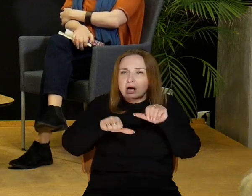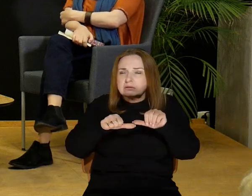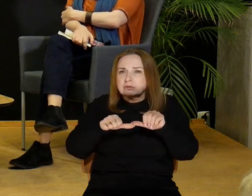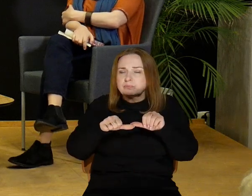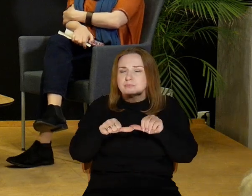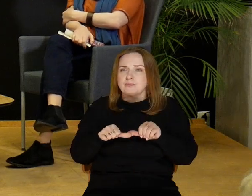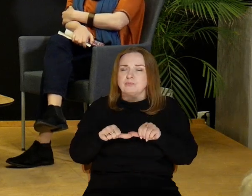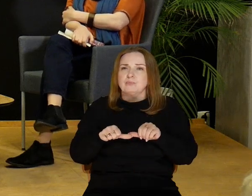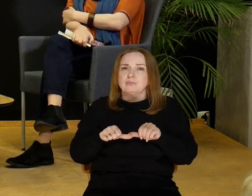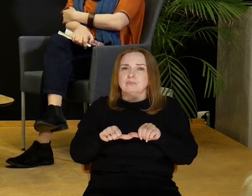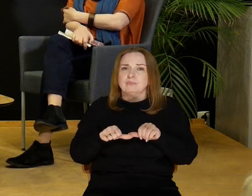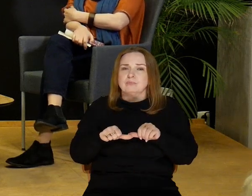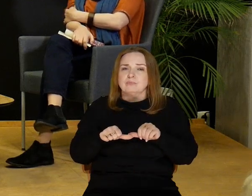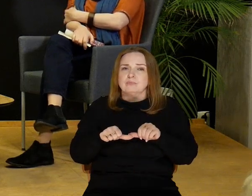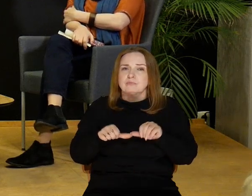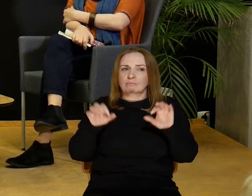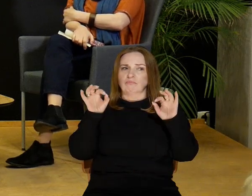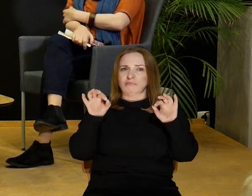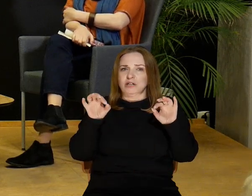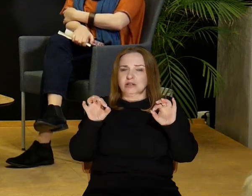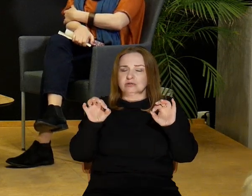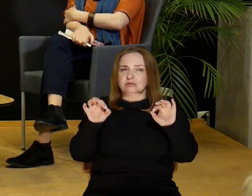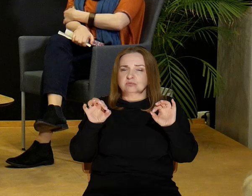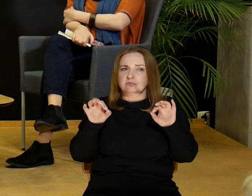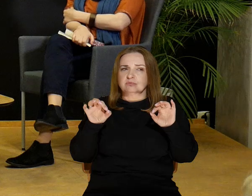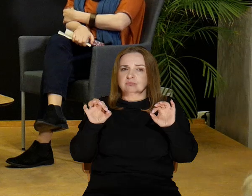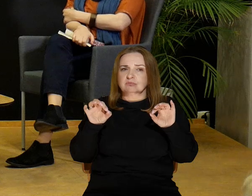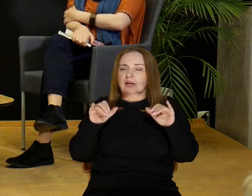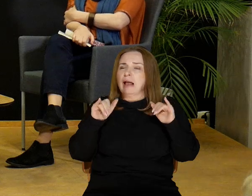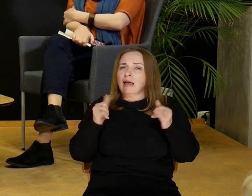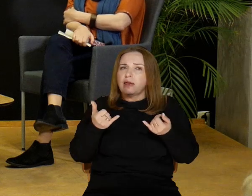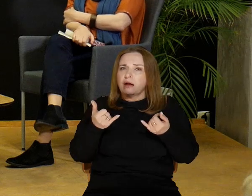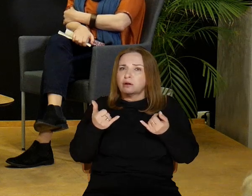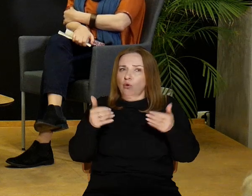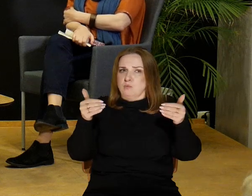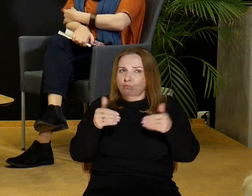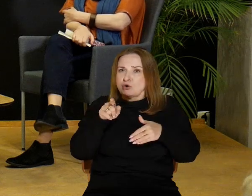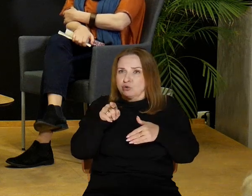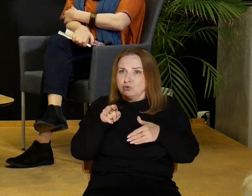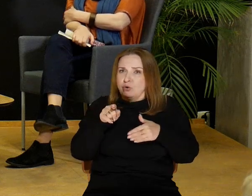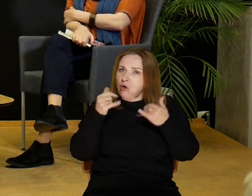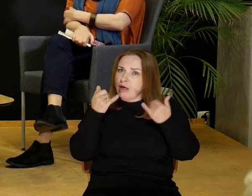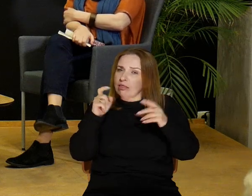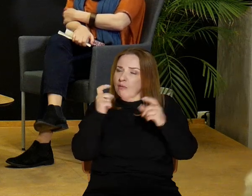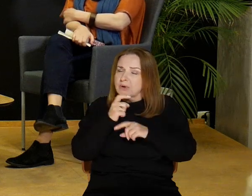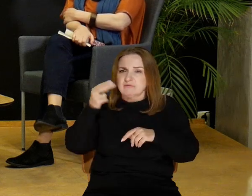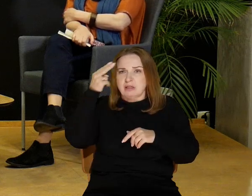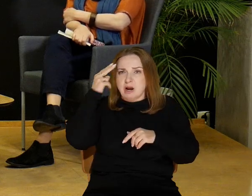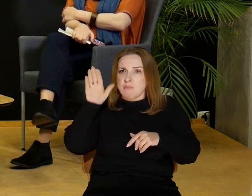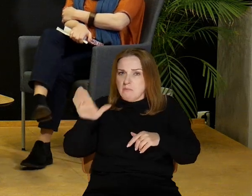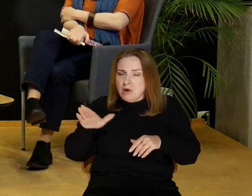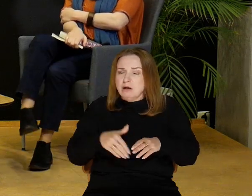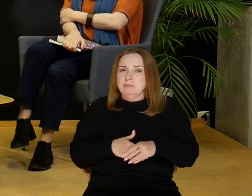czy ten mechanizm jest na tyle uniwersalny, że może dotyczyć i innych narodów?